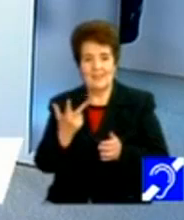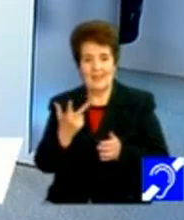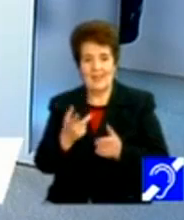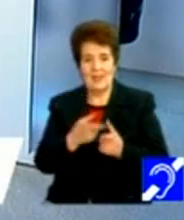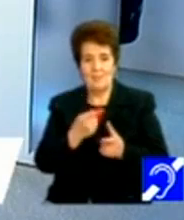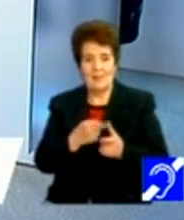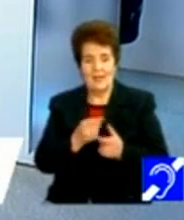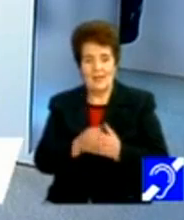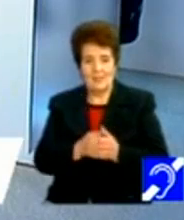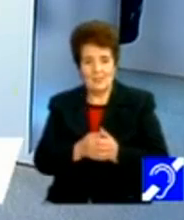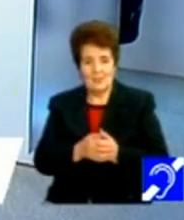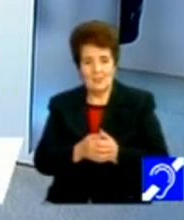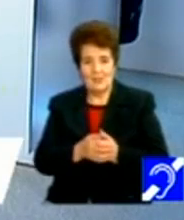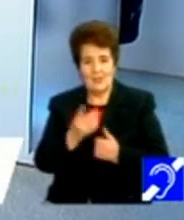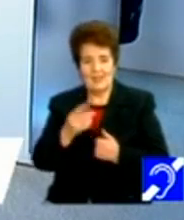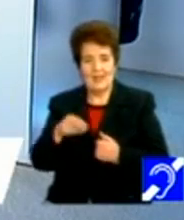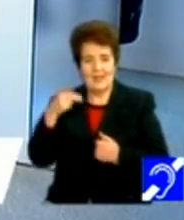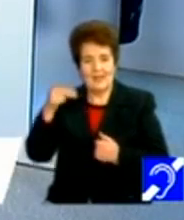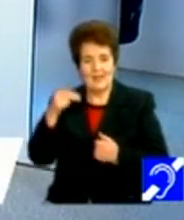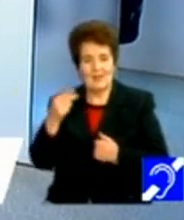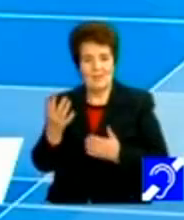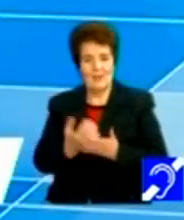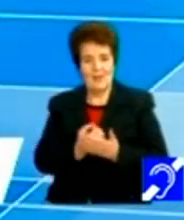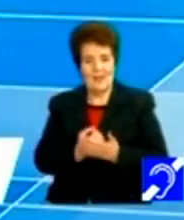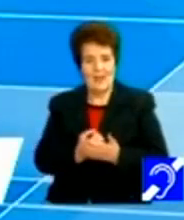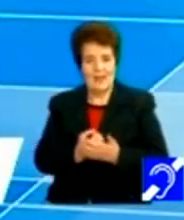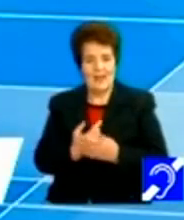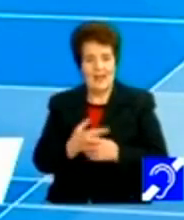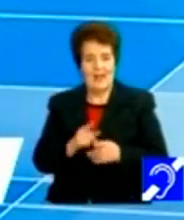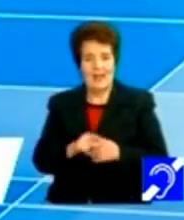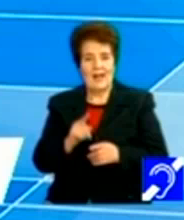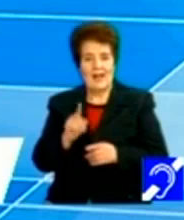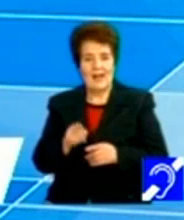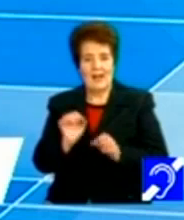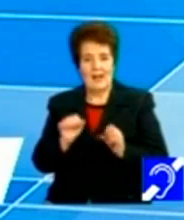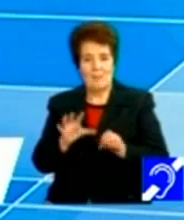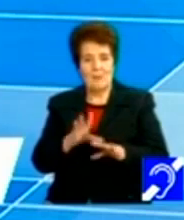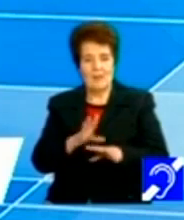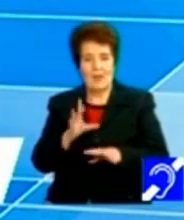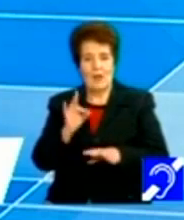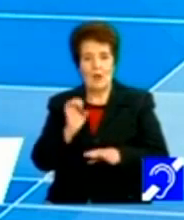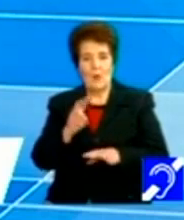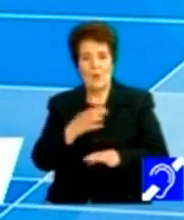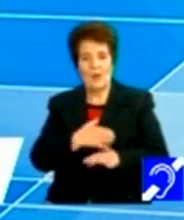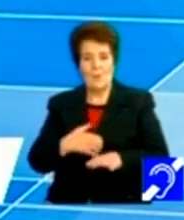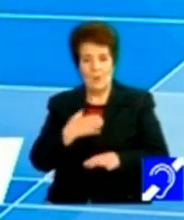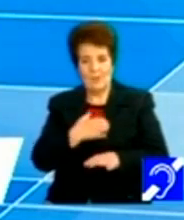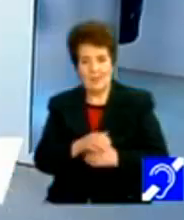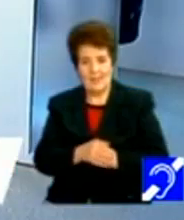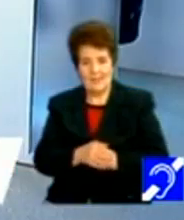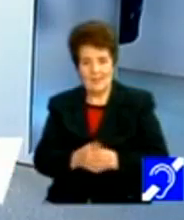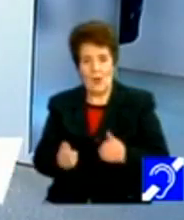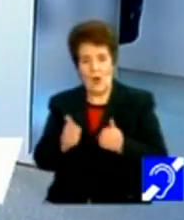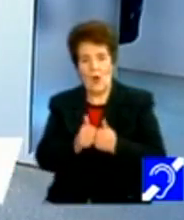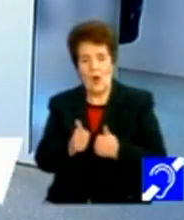vor avea un rol important dacă veți câștiga mandatul de președinte. Trei persoane la care v-ați gândit că ar putea avea un rol important dacă veți fi...